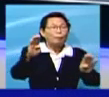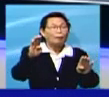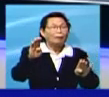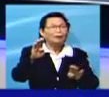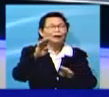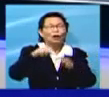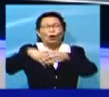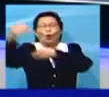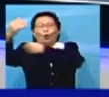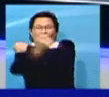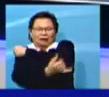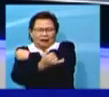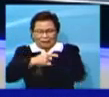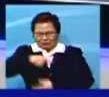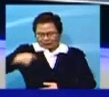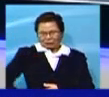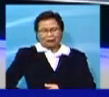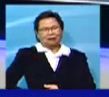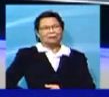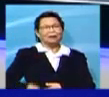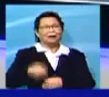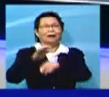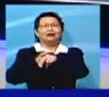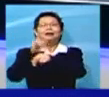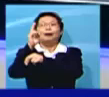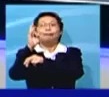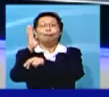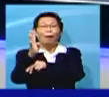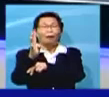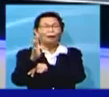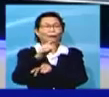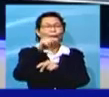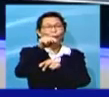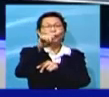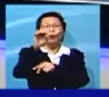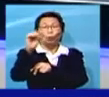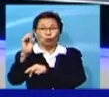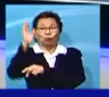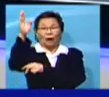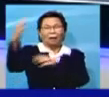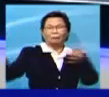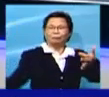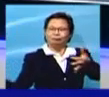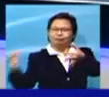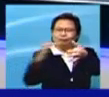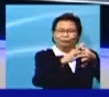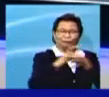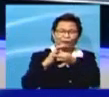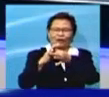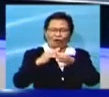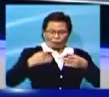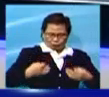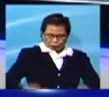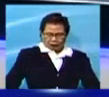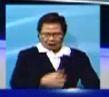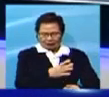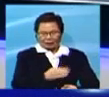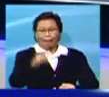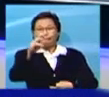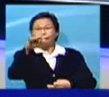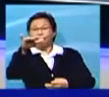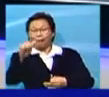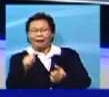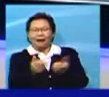China. Penubuhan zon ini di bawah gelombang industri 4.0 akan menggabungkan zon fizikal dan maya dengan